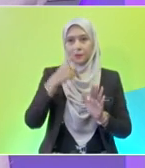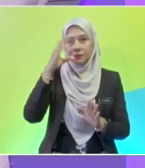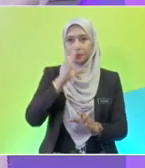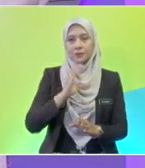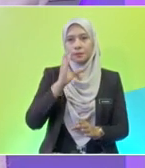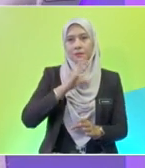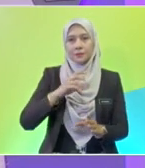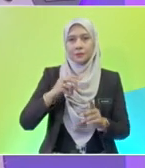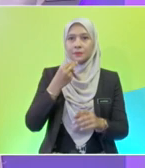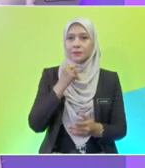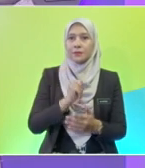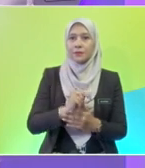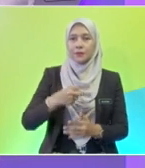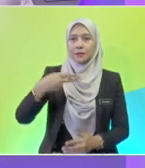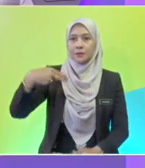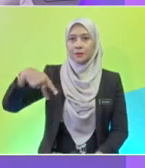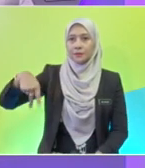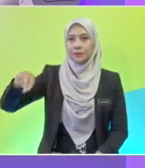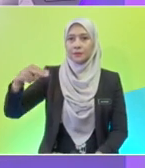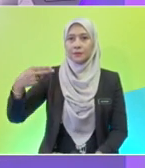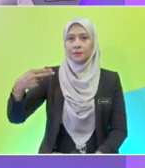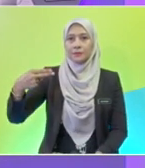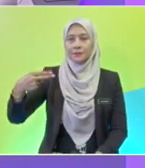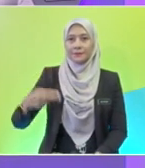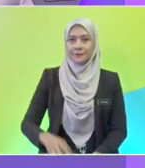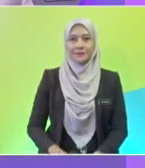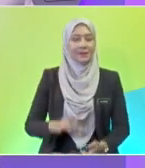Nah jadi semua tuh tekan dalam